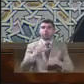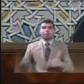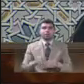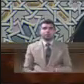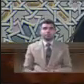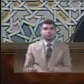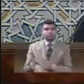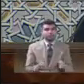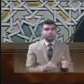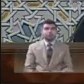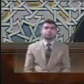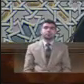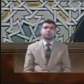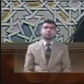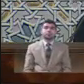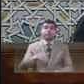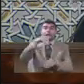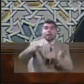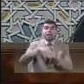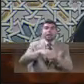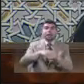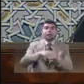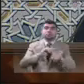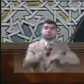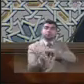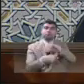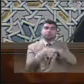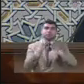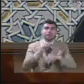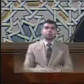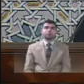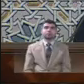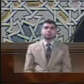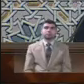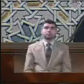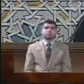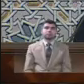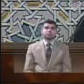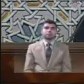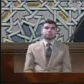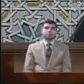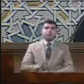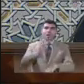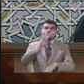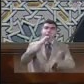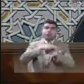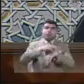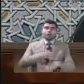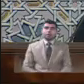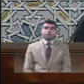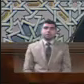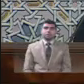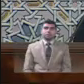الوقت. الكلمة للفريق الحركي في حدود 4 دقائق. الفريق الحركي.